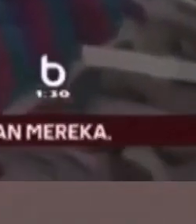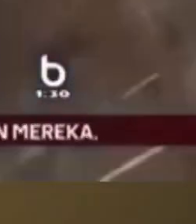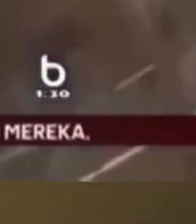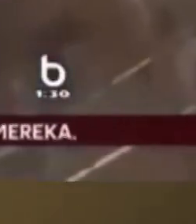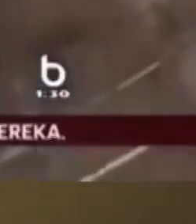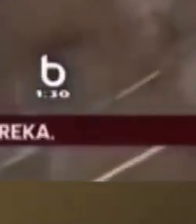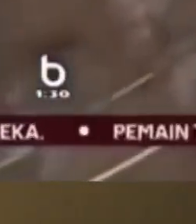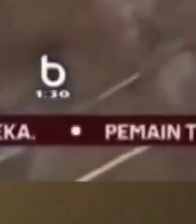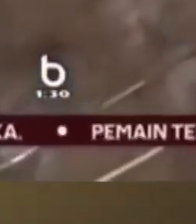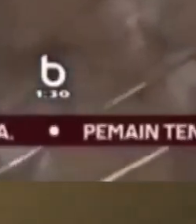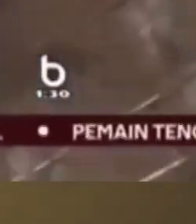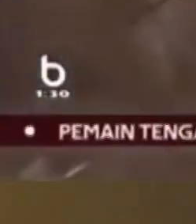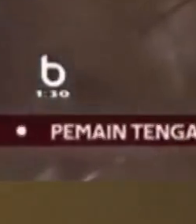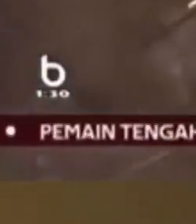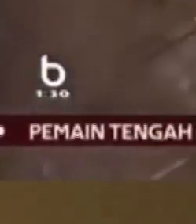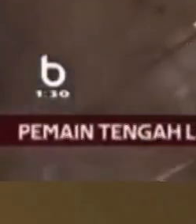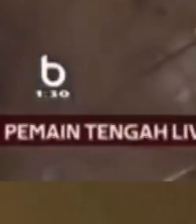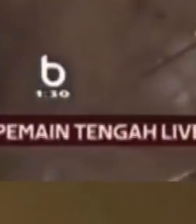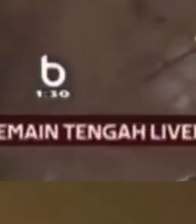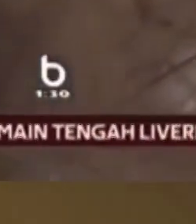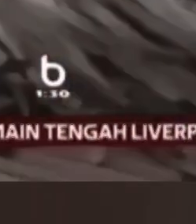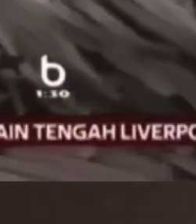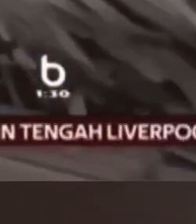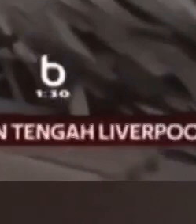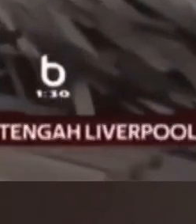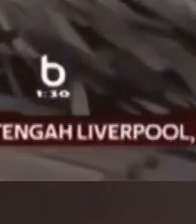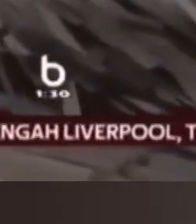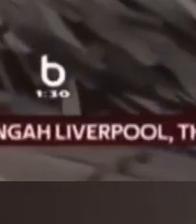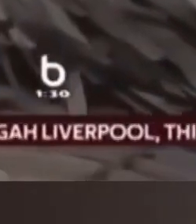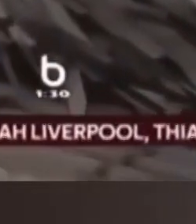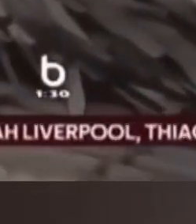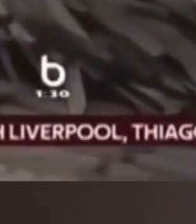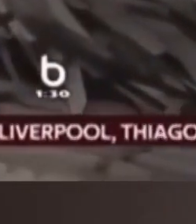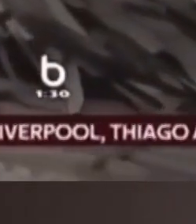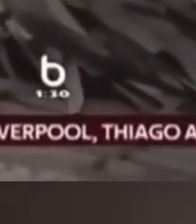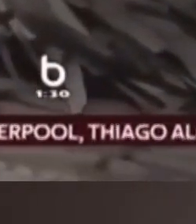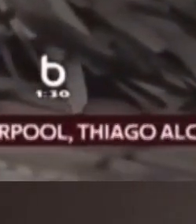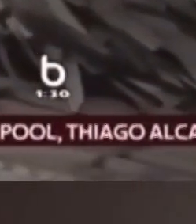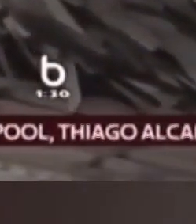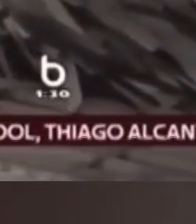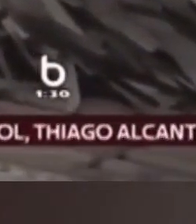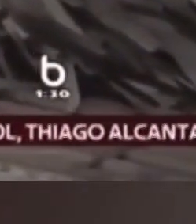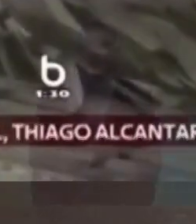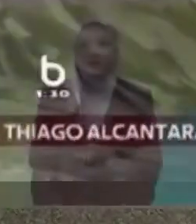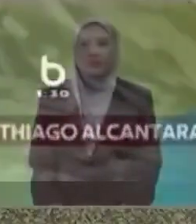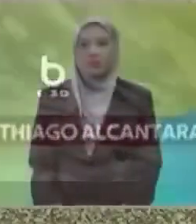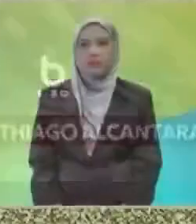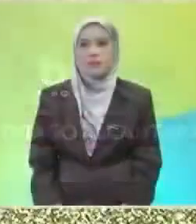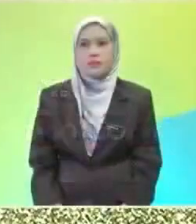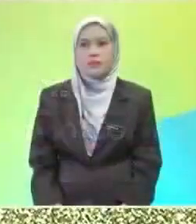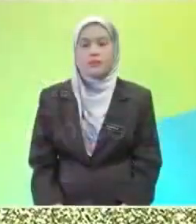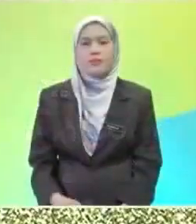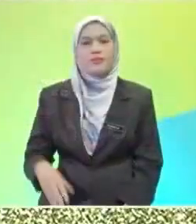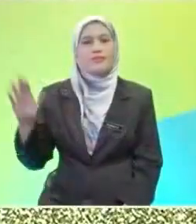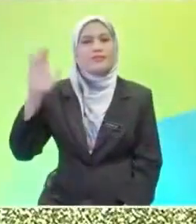kepada 1,200 penduduk Pos Kuala Mu. Jualan kraf tangan serta produk hutan misalnya dapat menjana